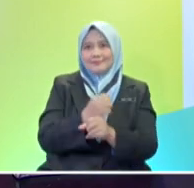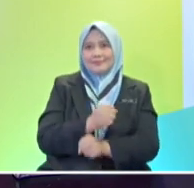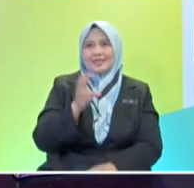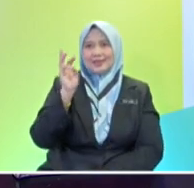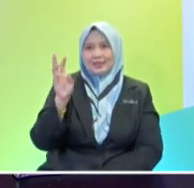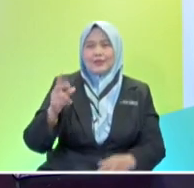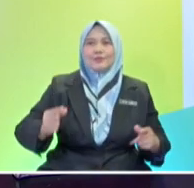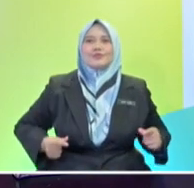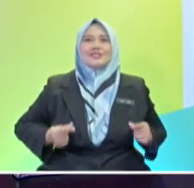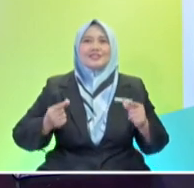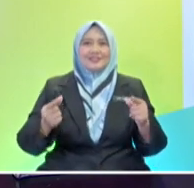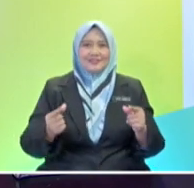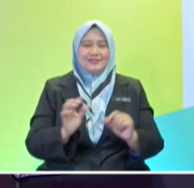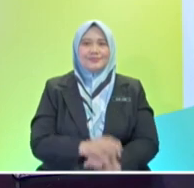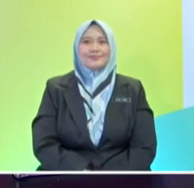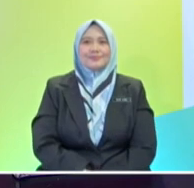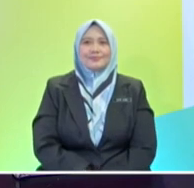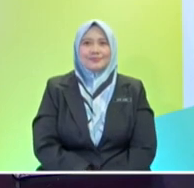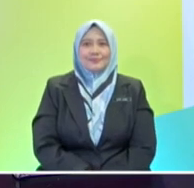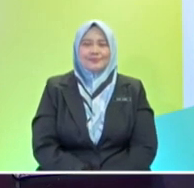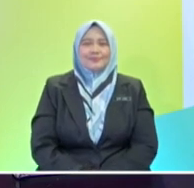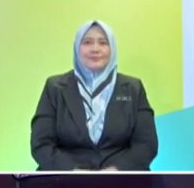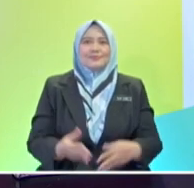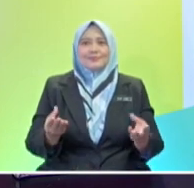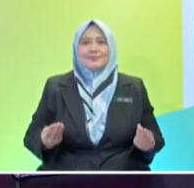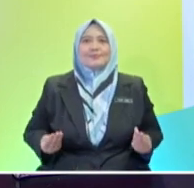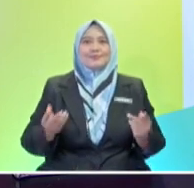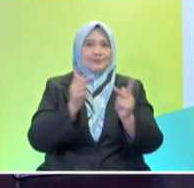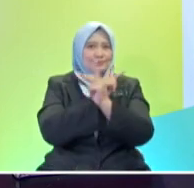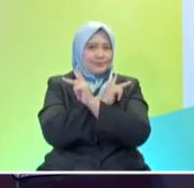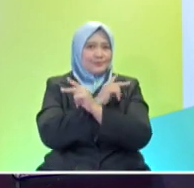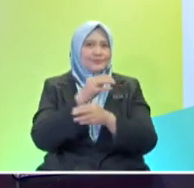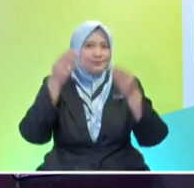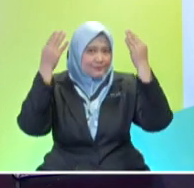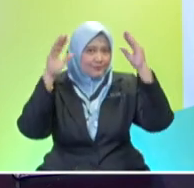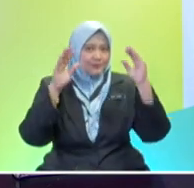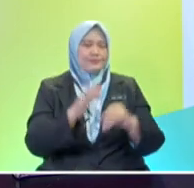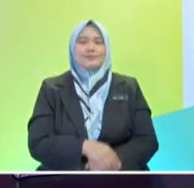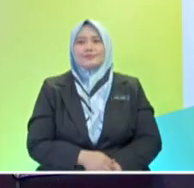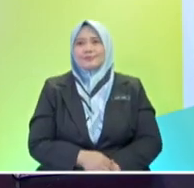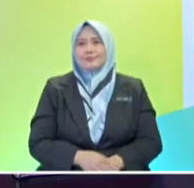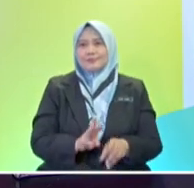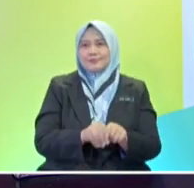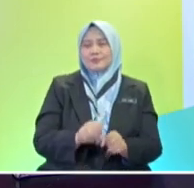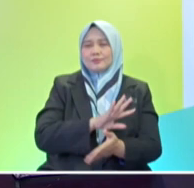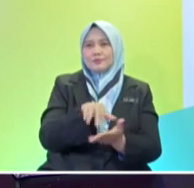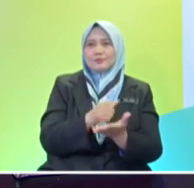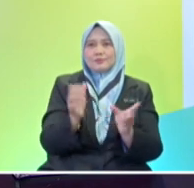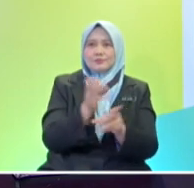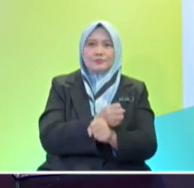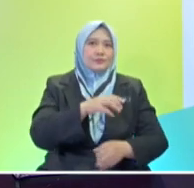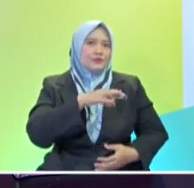ini. Baiklah, terima kasih cikgu. Diharapkan murid-murid di rumah pun dapat manfaat bersama-sama dalam kelas kita. Dan kalau mereka